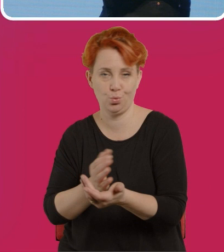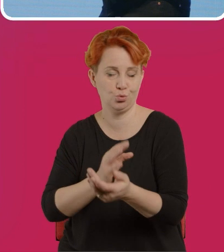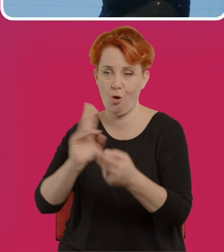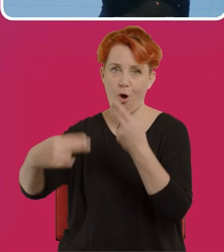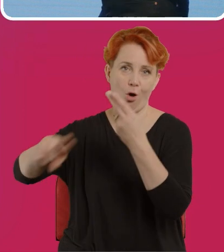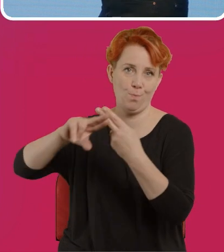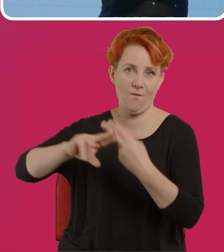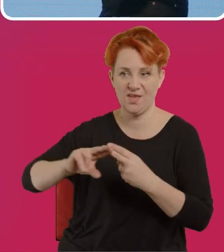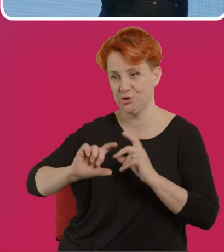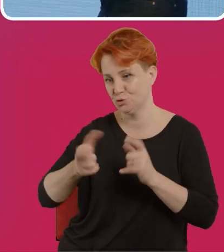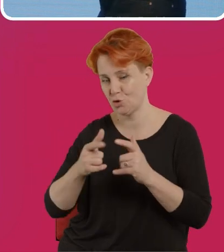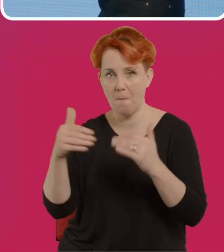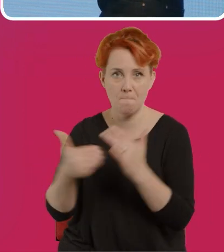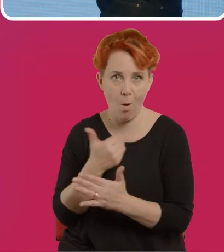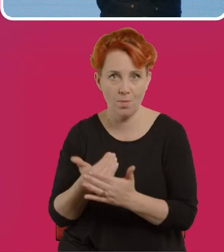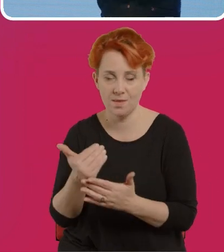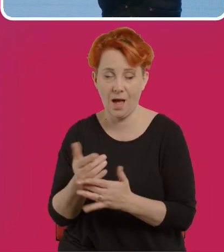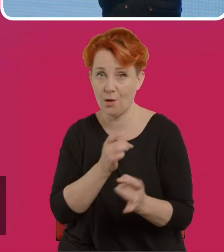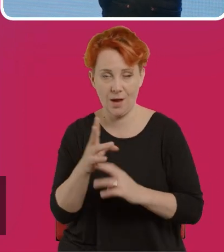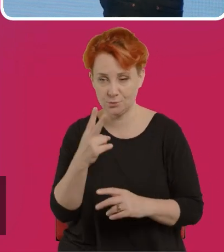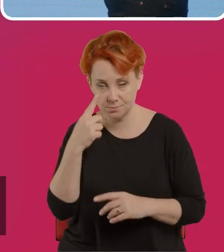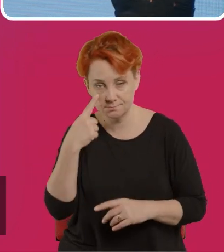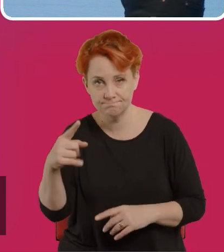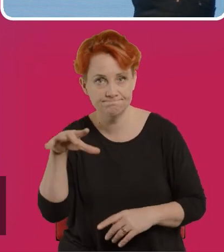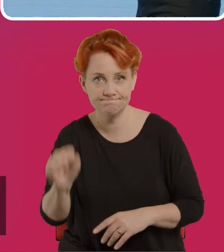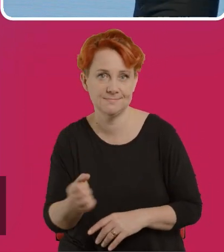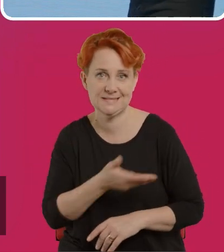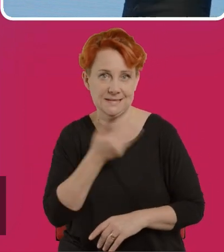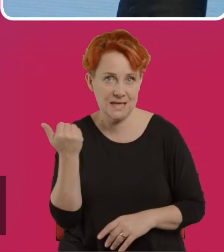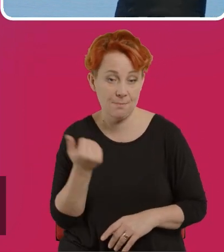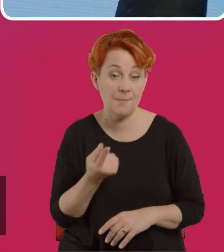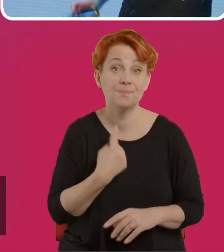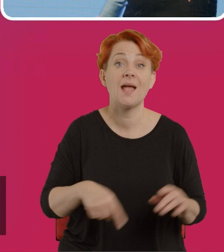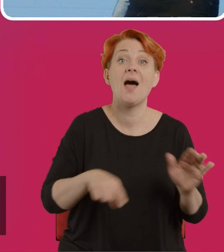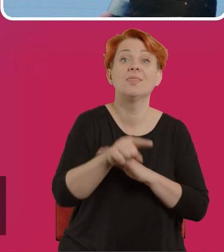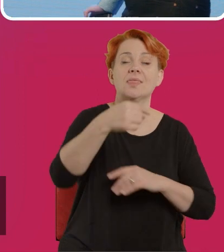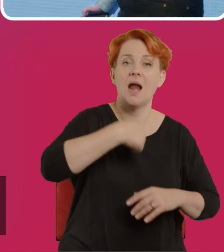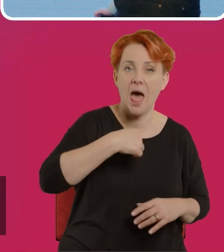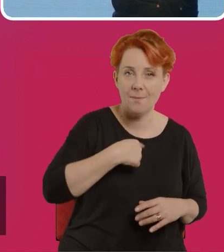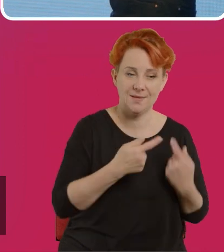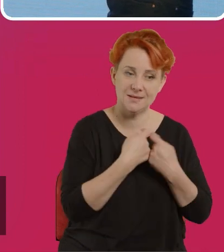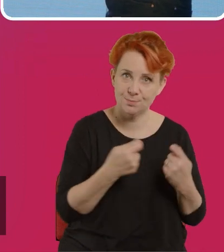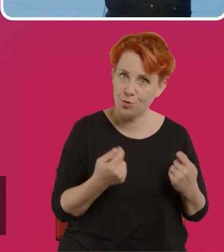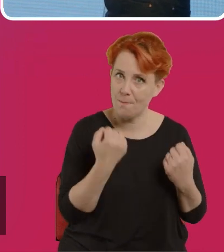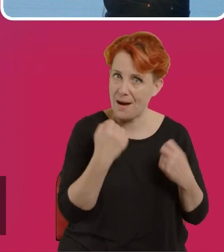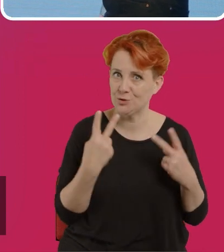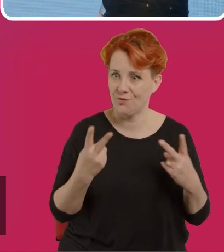pewne trendy, które nie są zauważalne tak od razu, a dla nas w kontekście naszej sprzedaży są bardzo bezcenne, dlatego